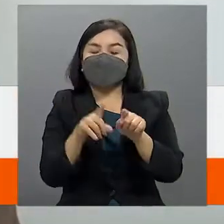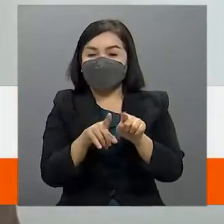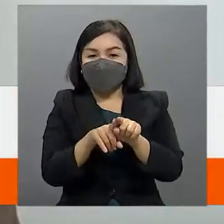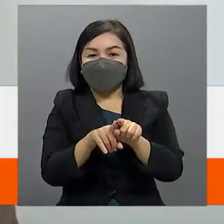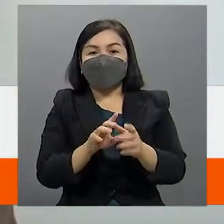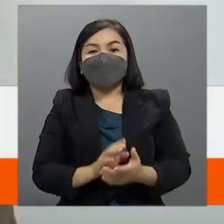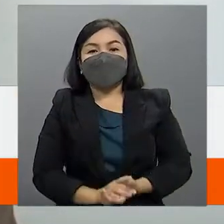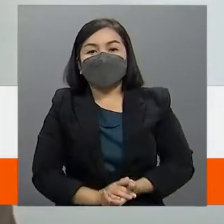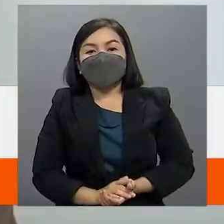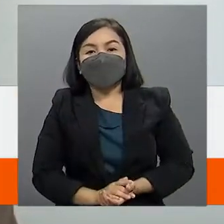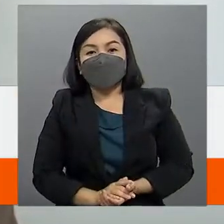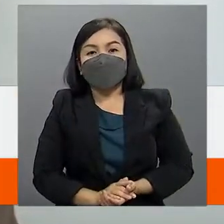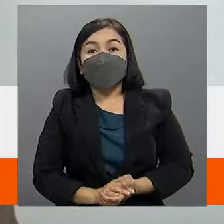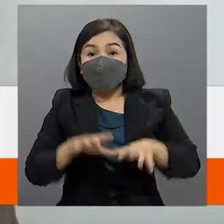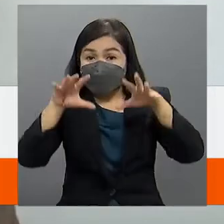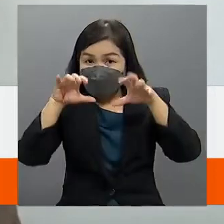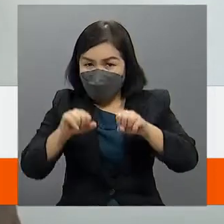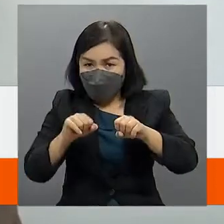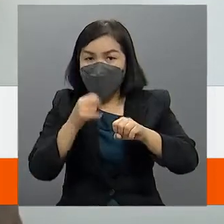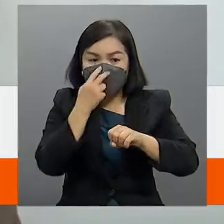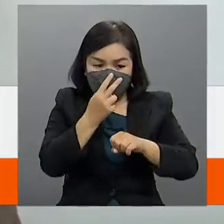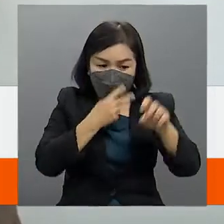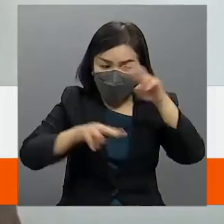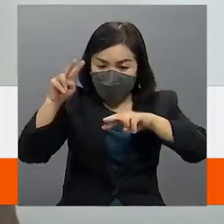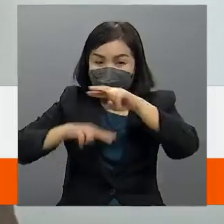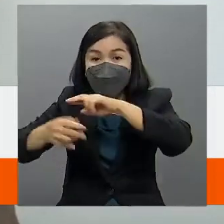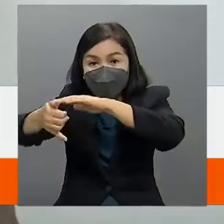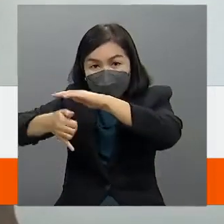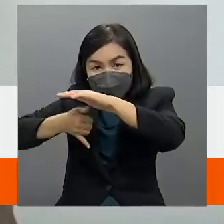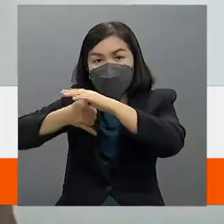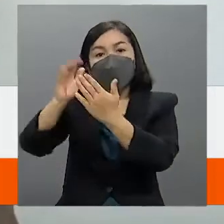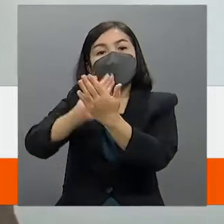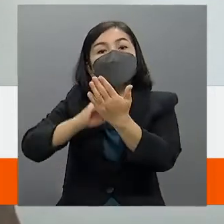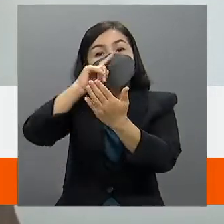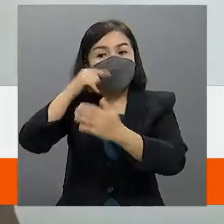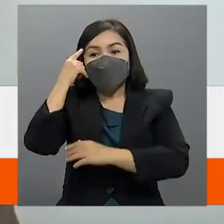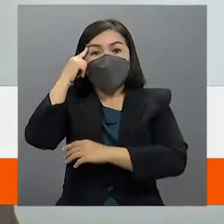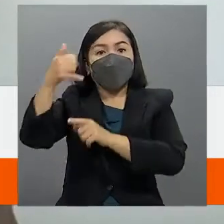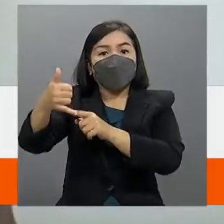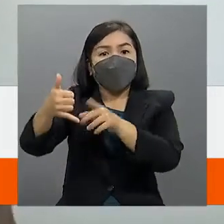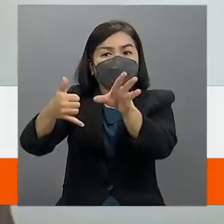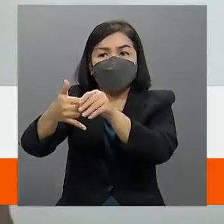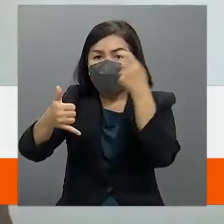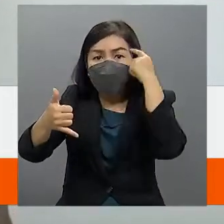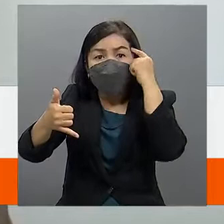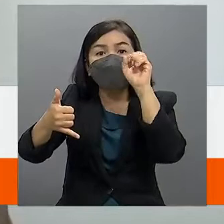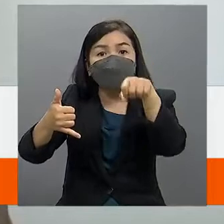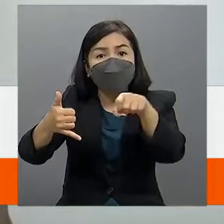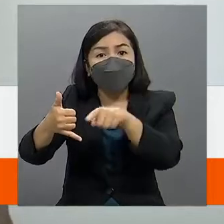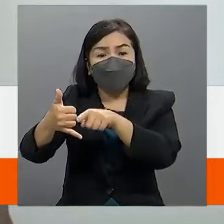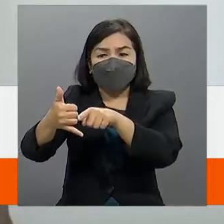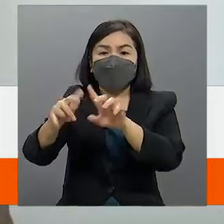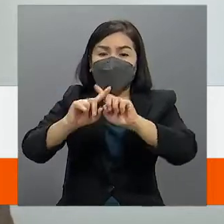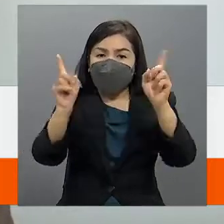จับกุมกวดขันผู้ลักลอบเข้าเมืองเพื่อเราไม่ทราบว่าเขามีเชื้อไหมแต่อย่างน้อยๆเนี่ยประเทศไทยก็เร่งรัดฉีด